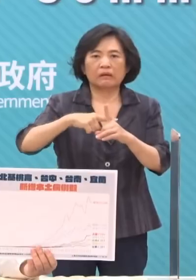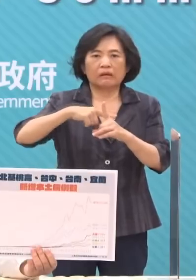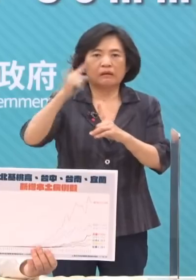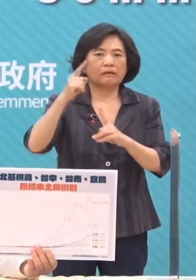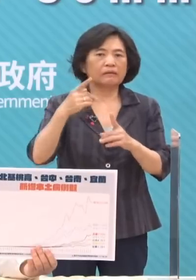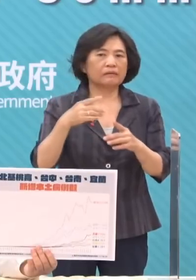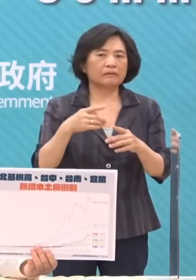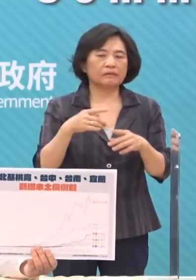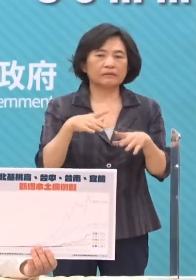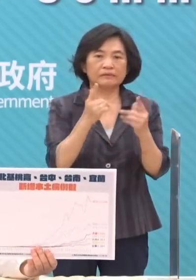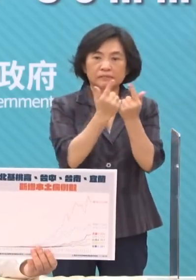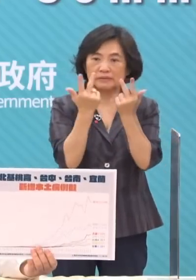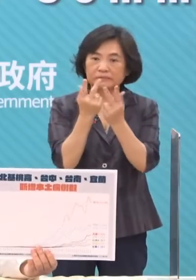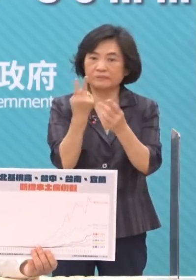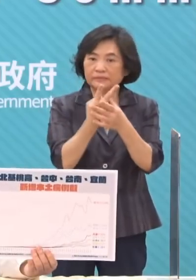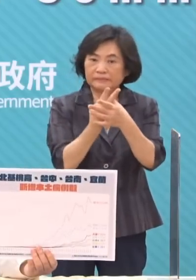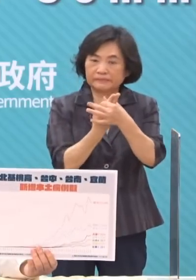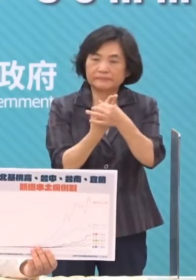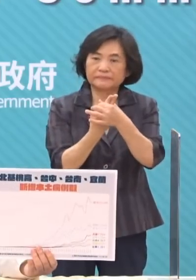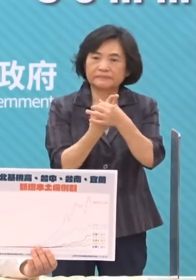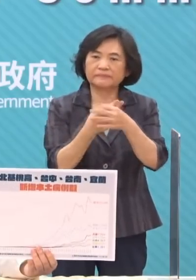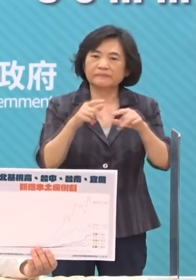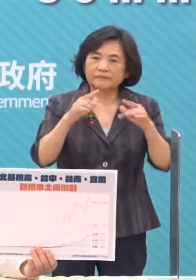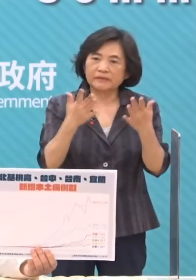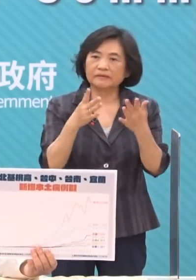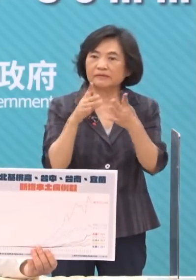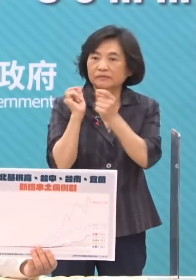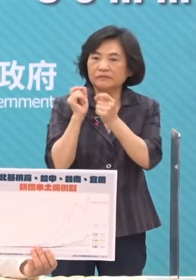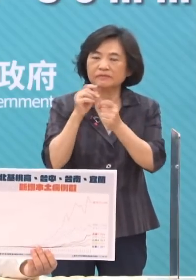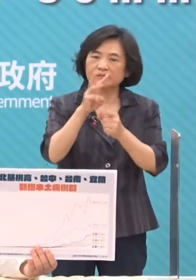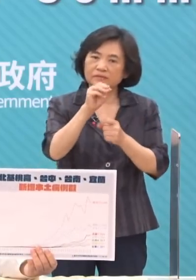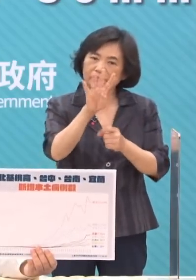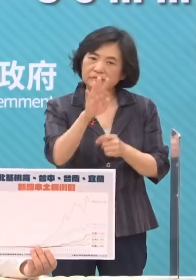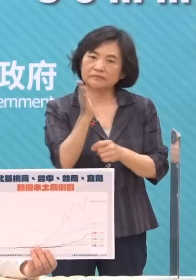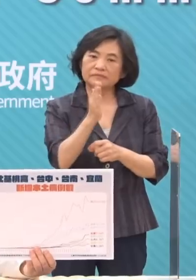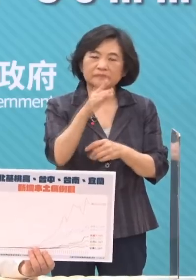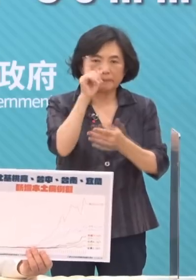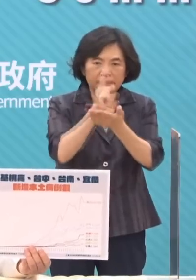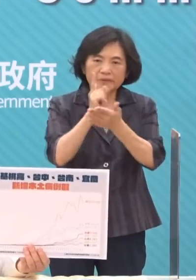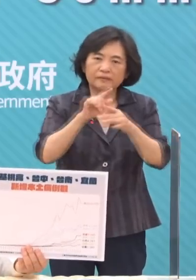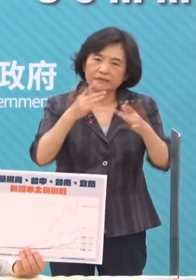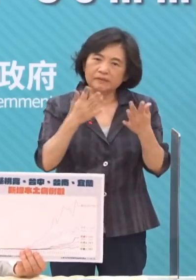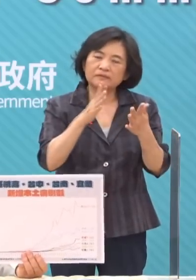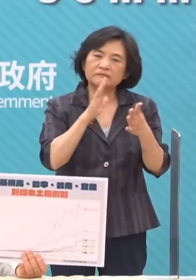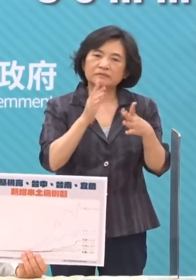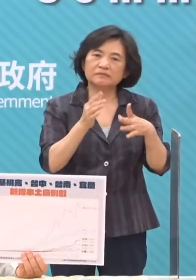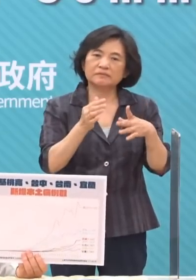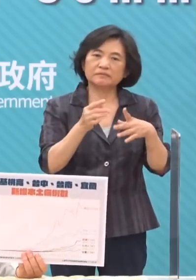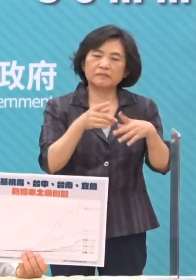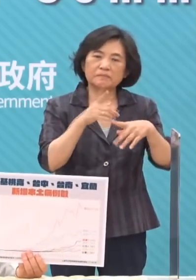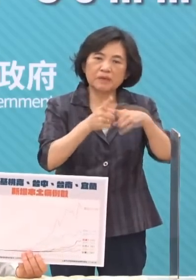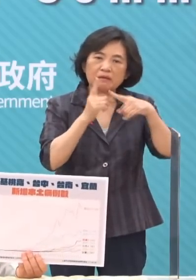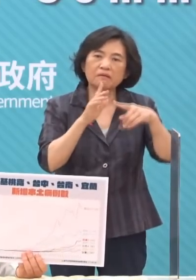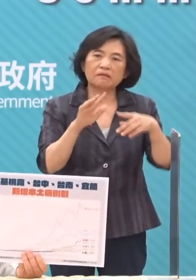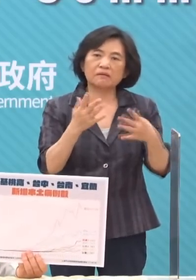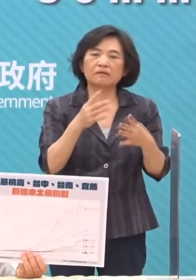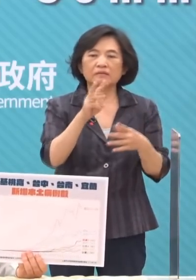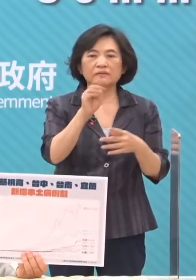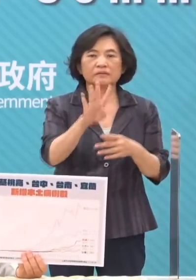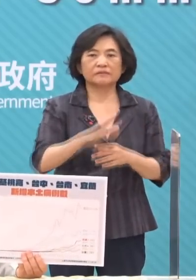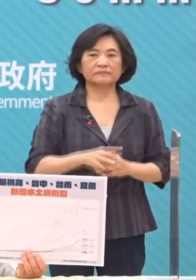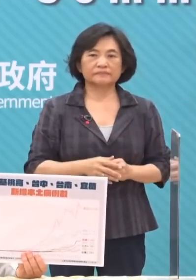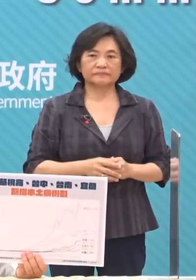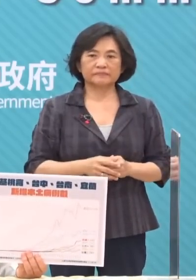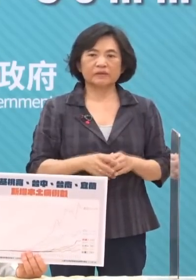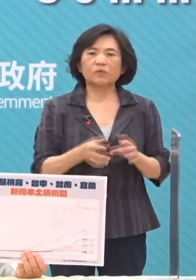如果以台北跟新北大概最近都34,000了，每天确诊案例34,000。那当然原因